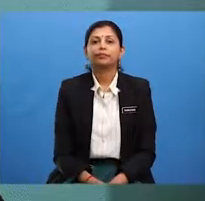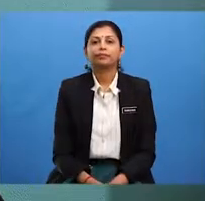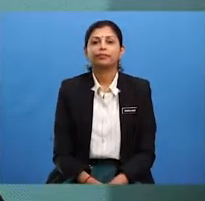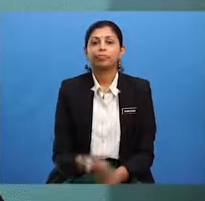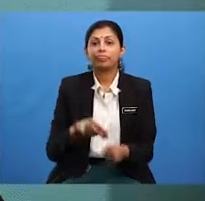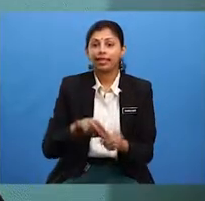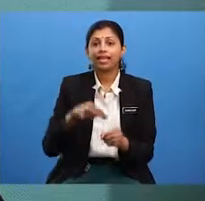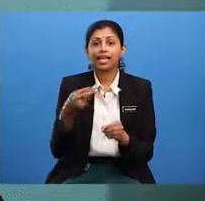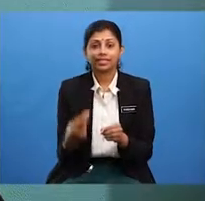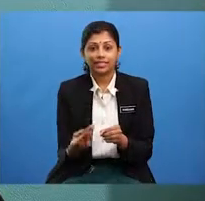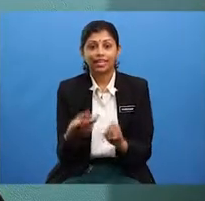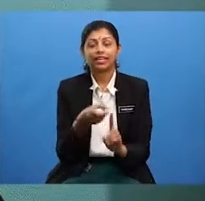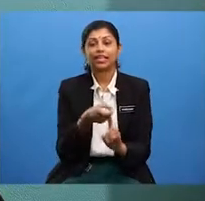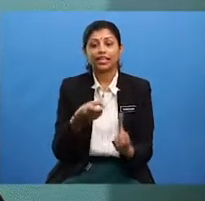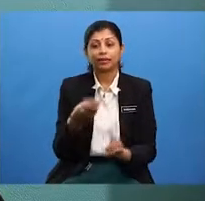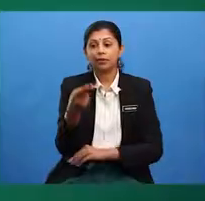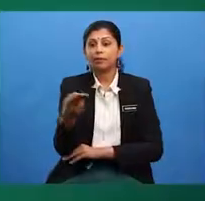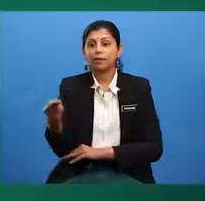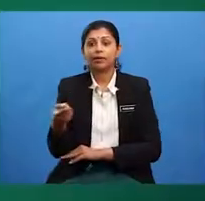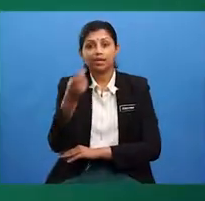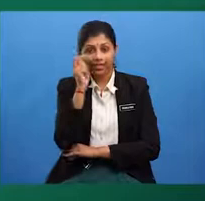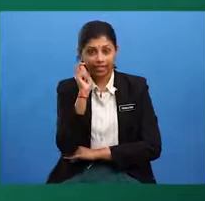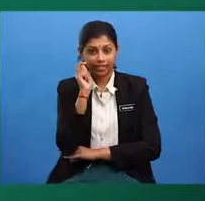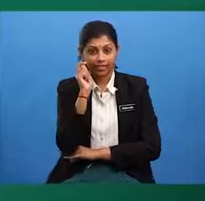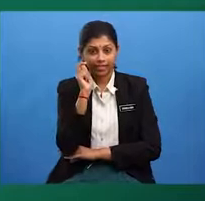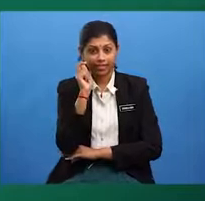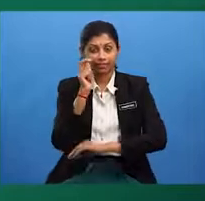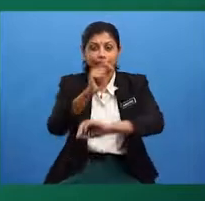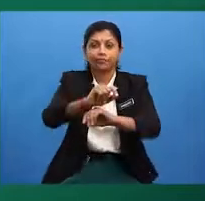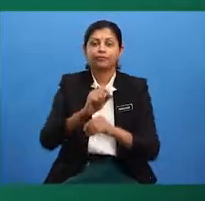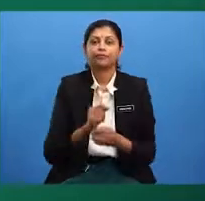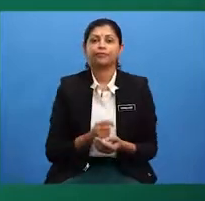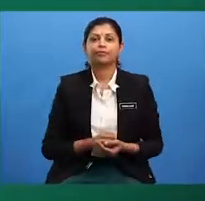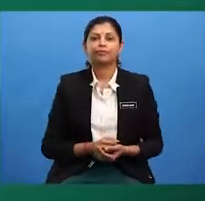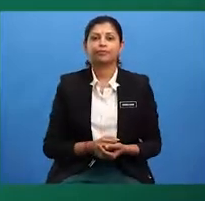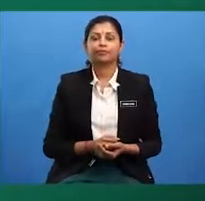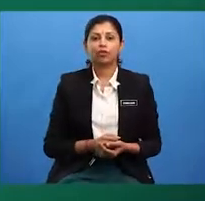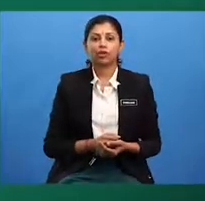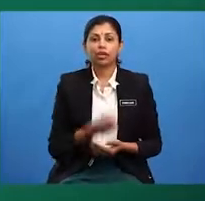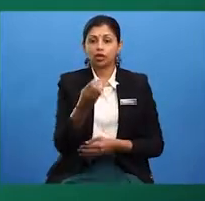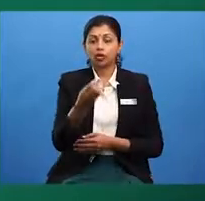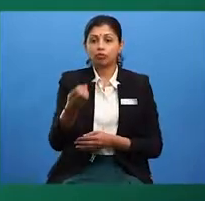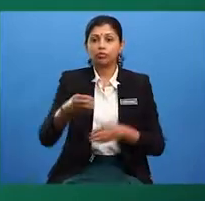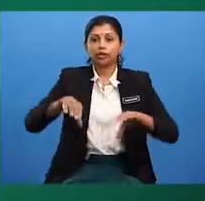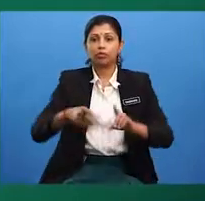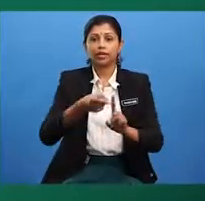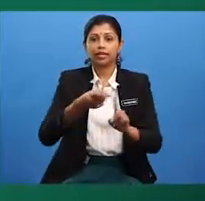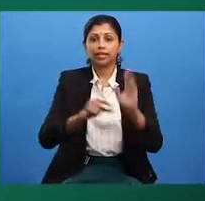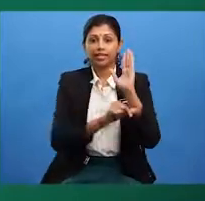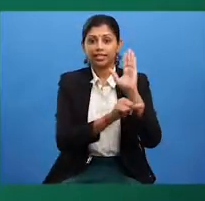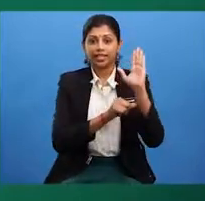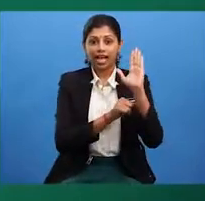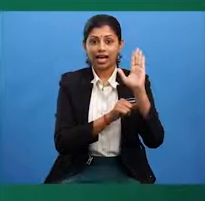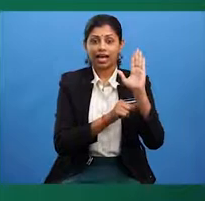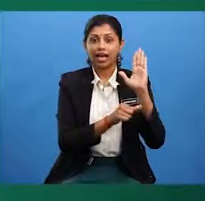dihasilkan daripada bahan-bahan itu tadi. Antara objek yang diperbuat daripada getah